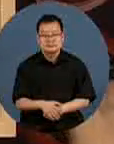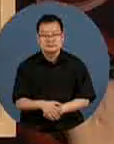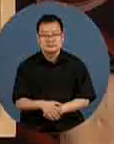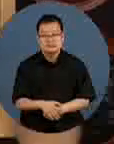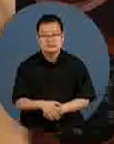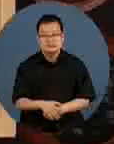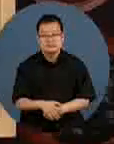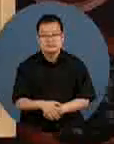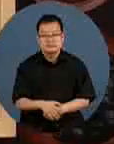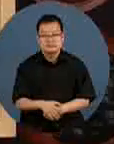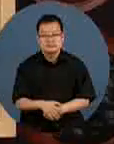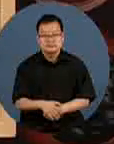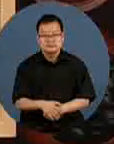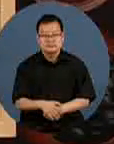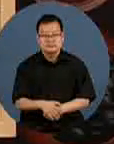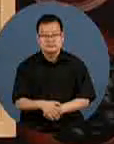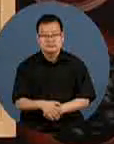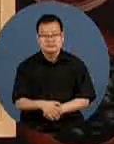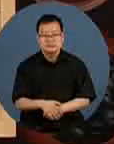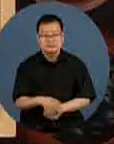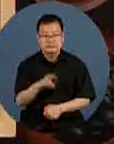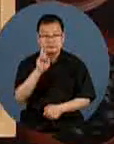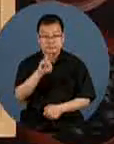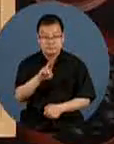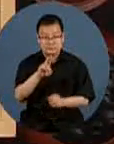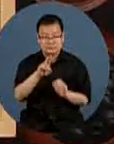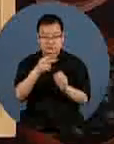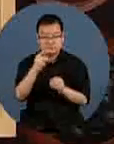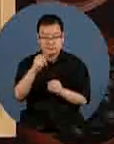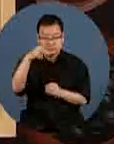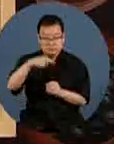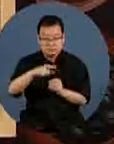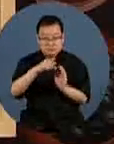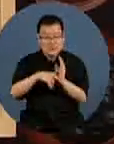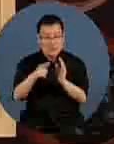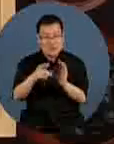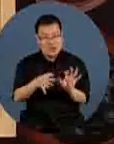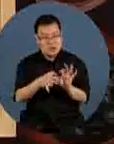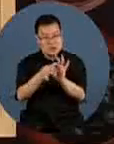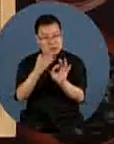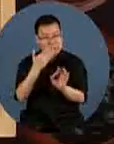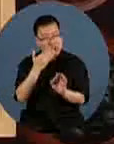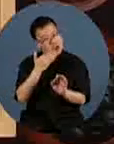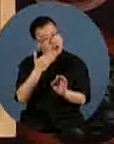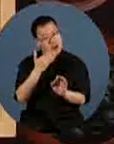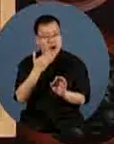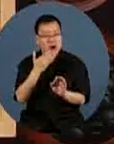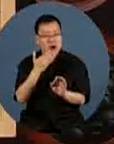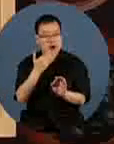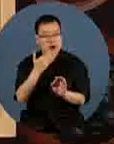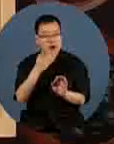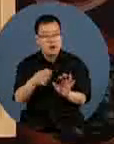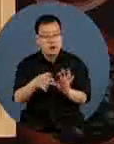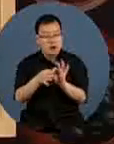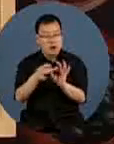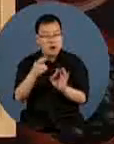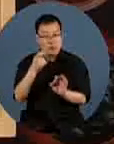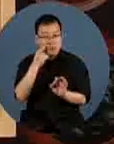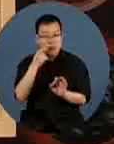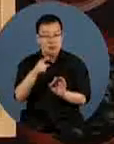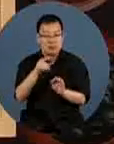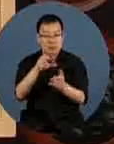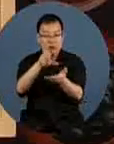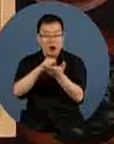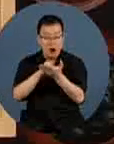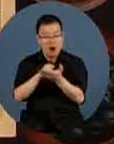단수를 모으게 되겠죠. 네. 네. 저때 이을 수가 있나요? 아, 잊지 못한다면 빵 때림을 당할